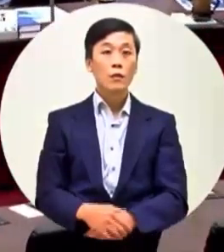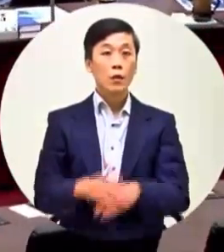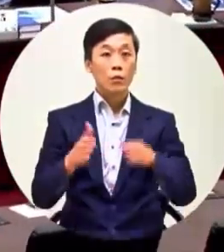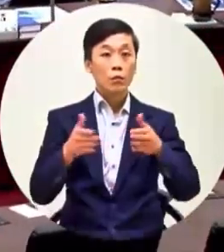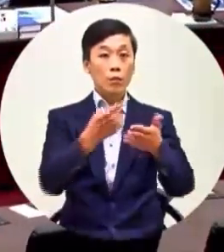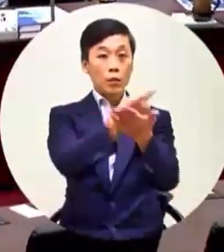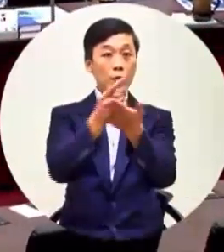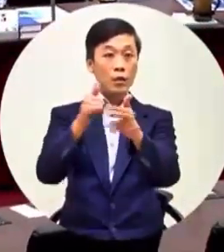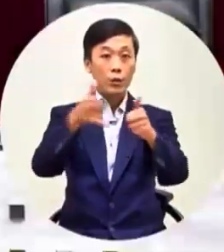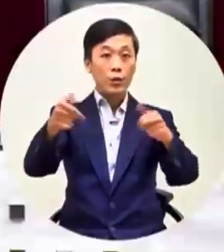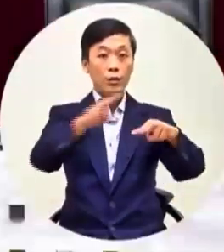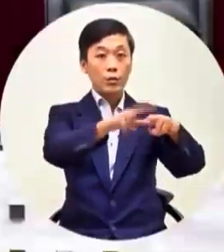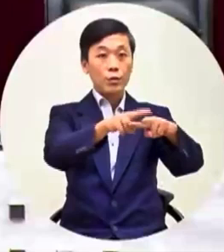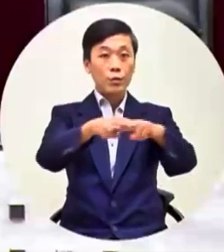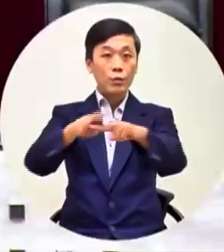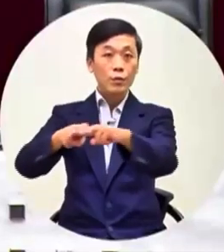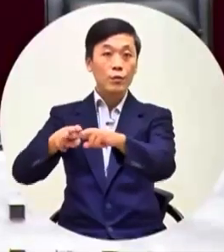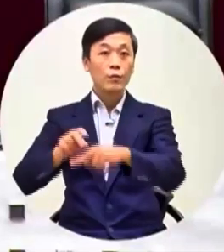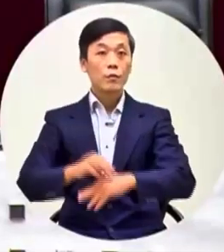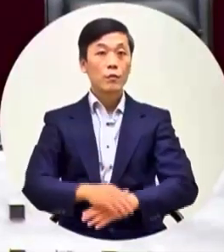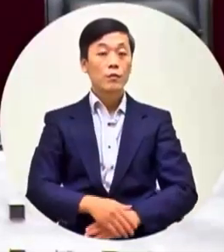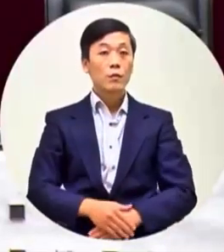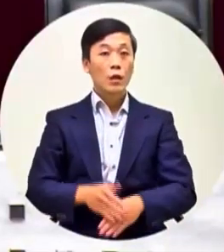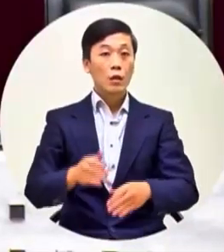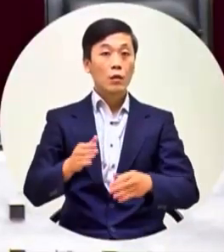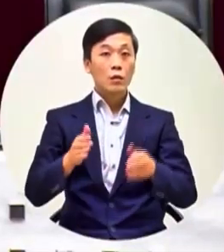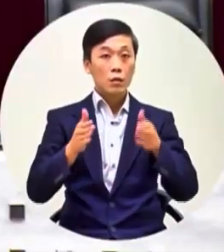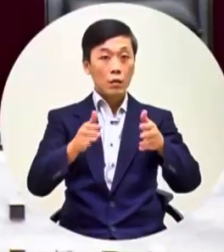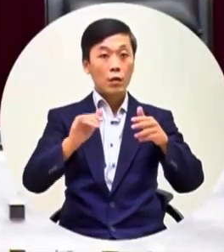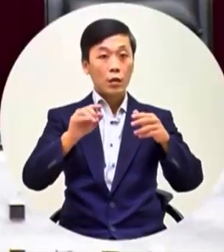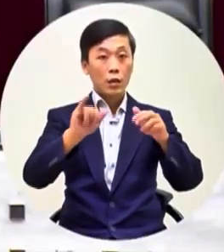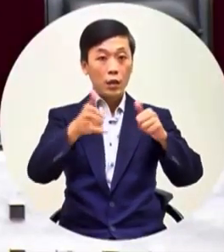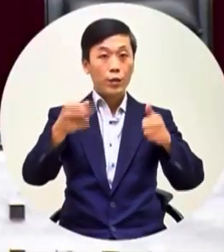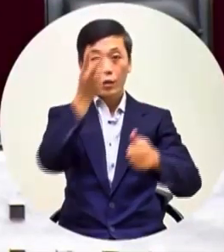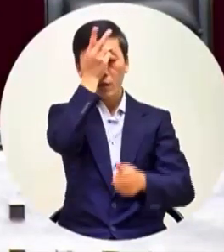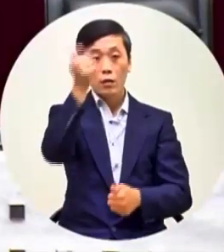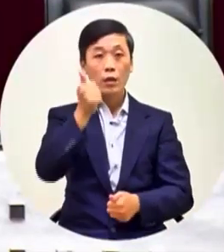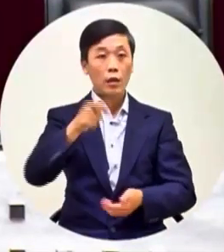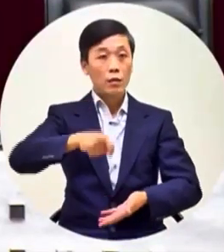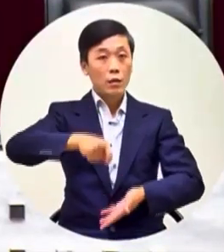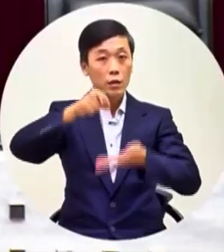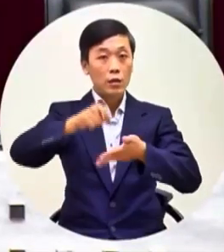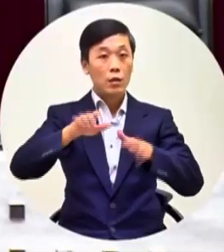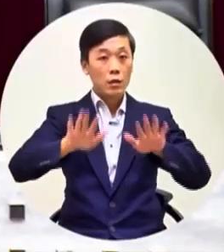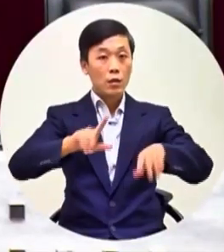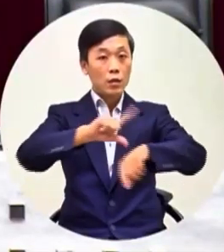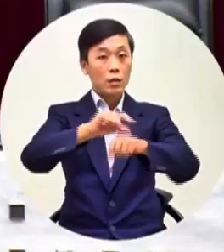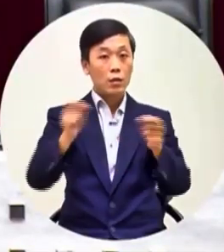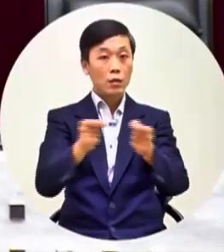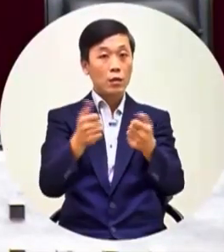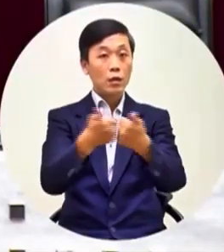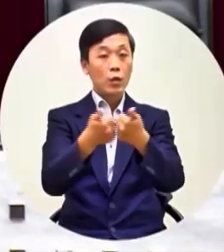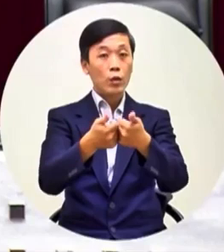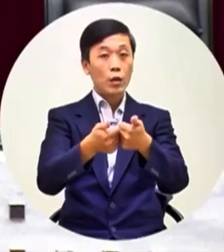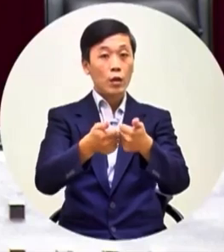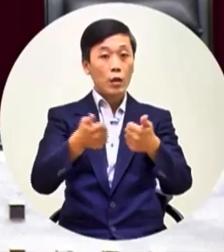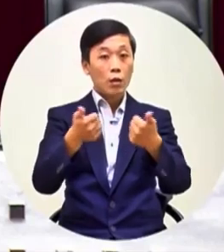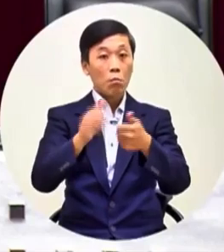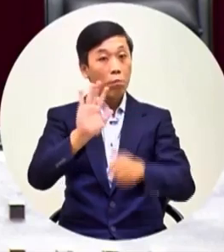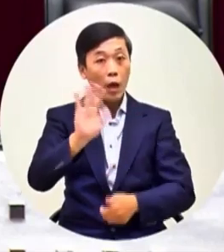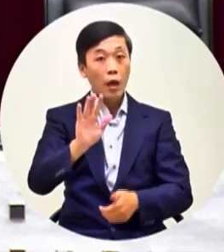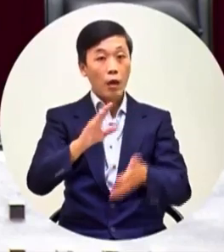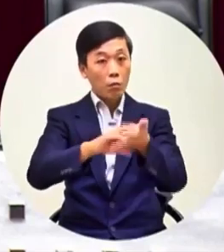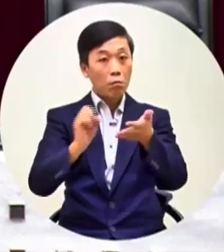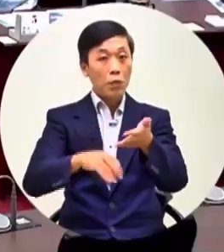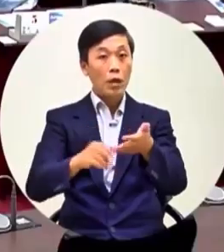请就坐。赞成曾议员所提的本次临时会不宜召开的，请举手。